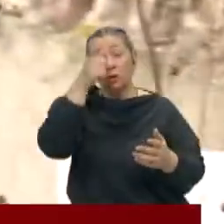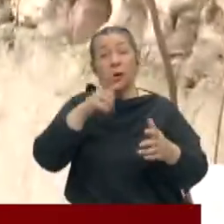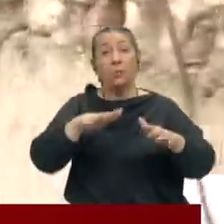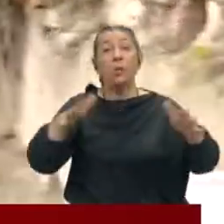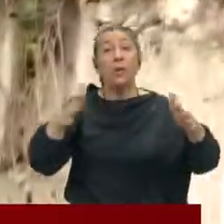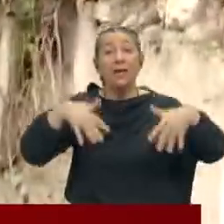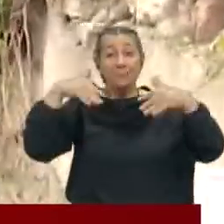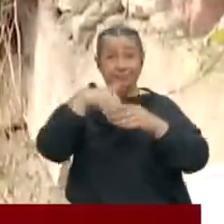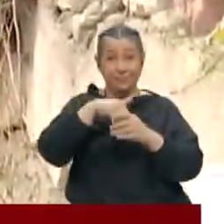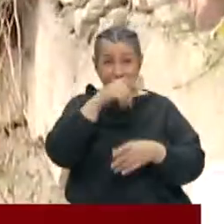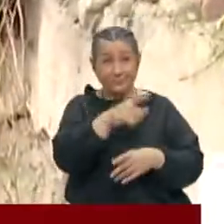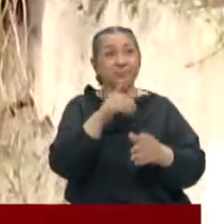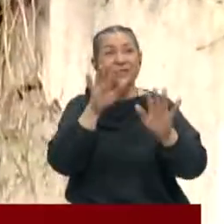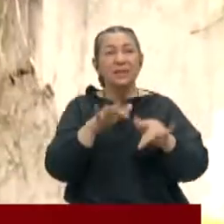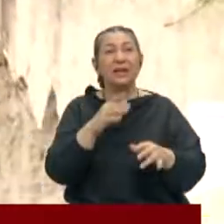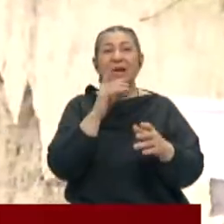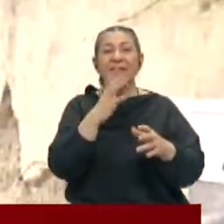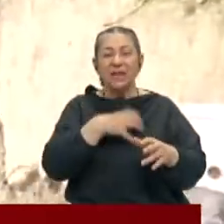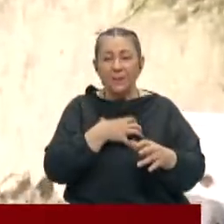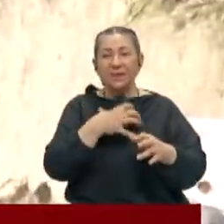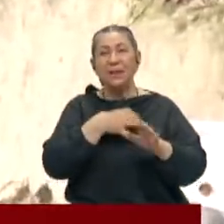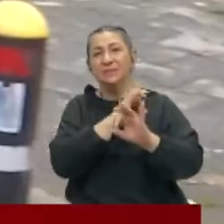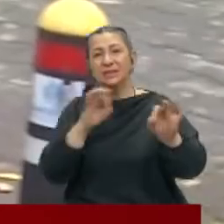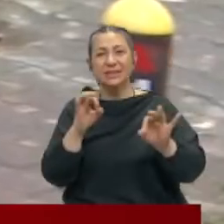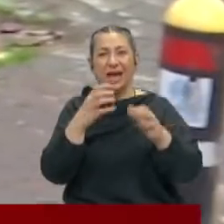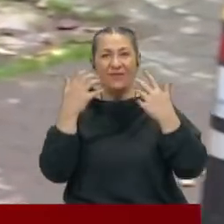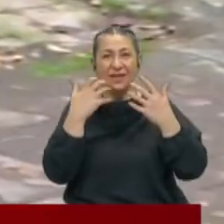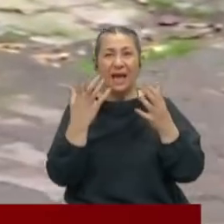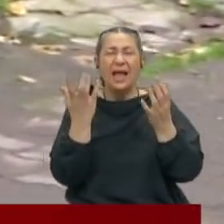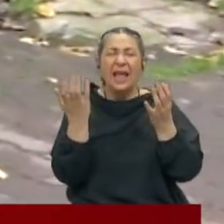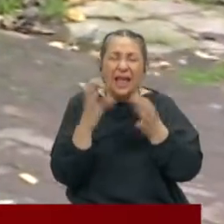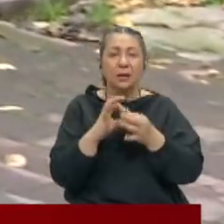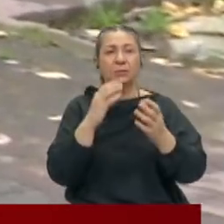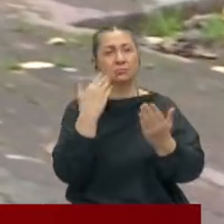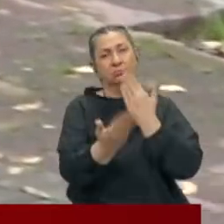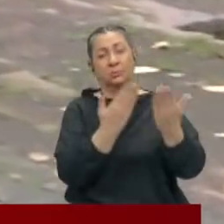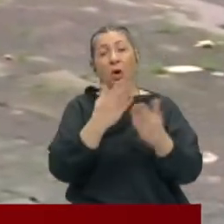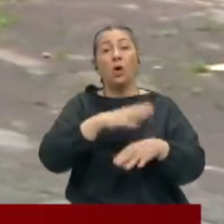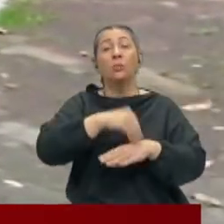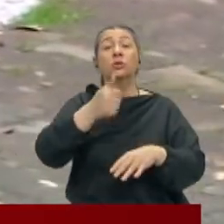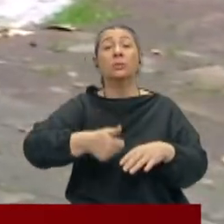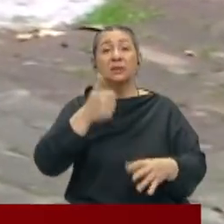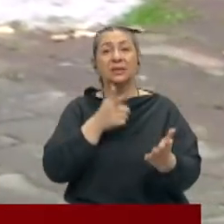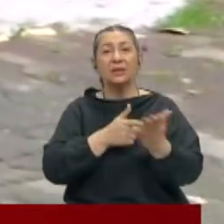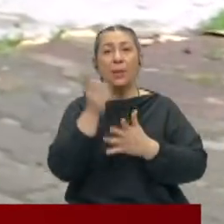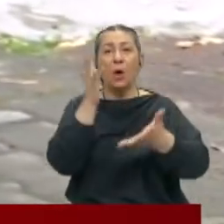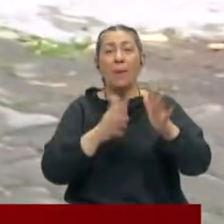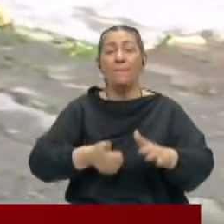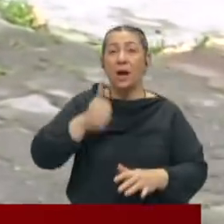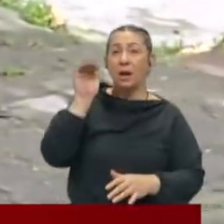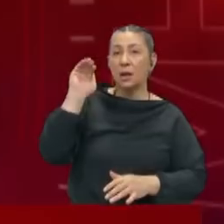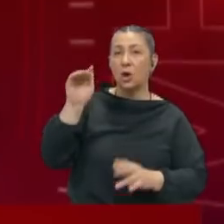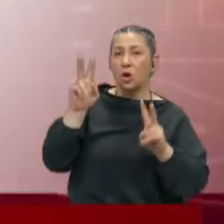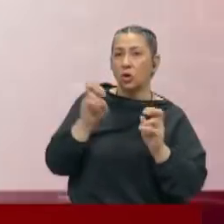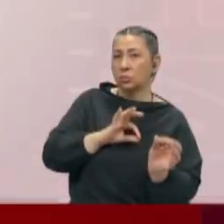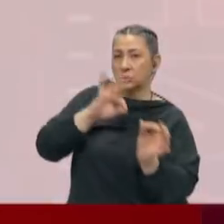Meclisi Dilekçe Komisyonu'na sahipli ve sahipsiz hayvanlarla ilgili birçok dilekçe ulaştı. Komisyon Başkanı Tarım ve Orman Bakanlığı'na